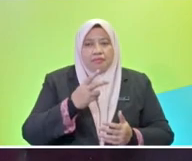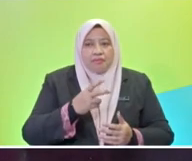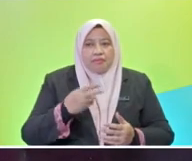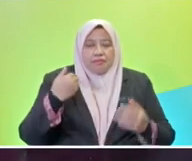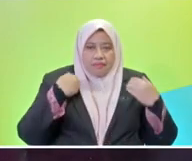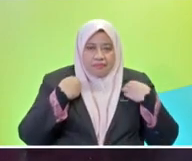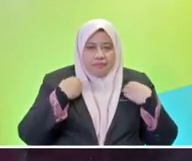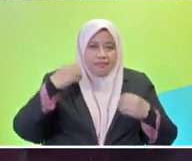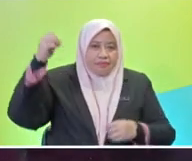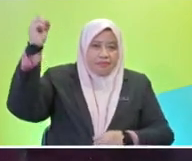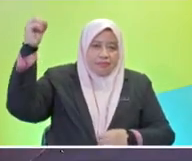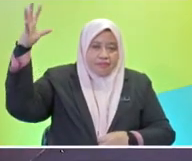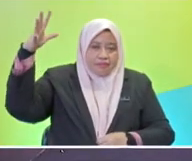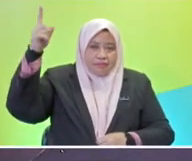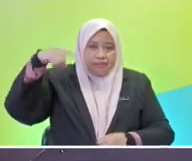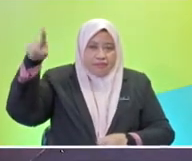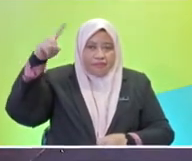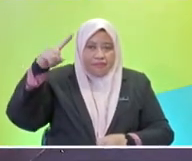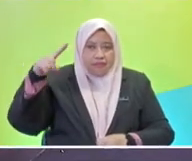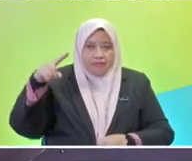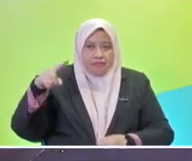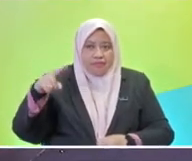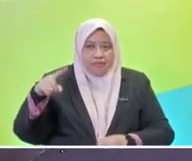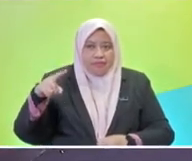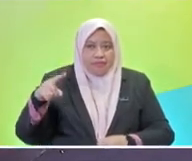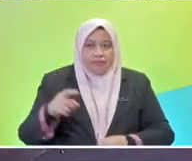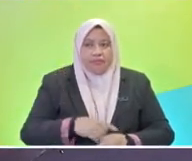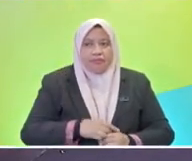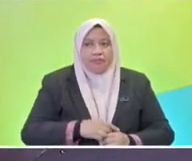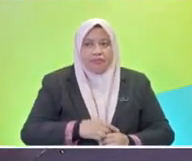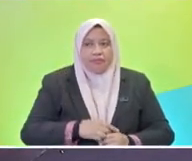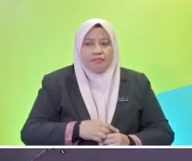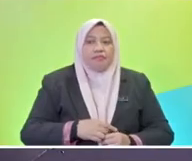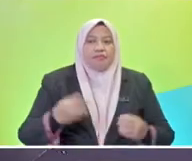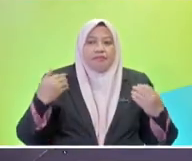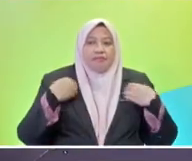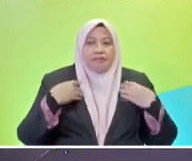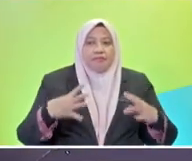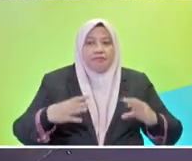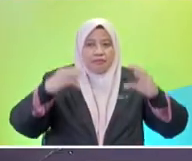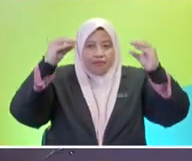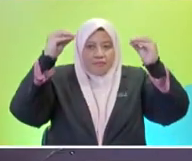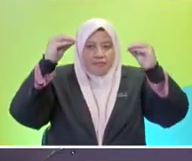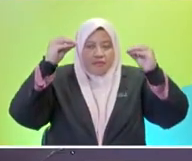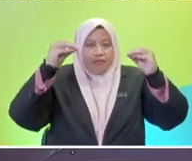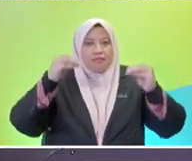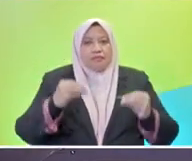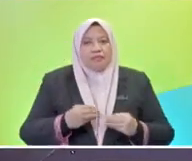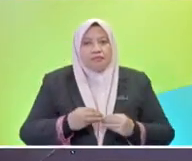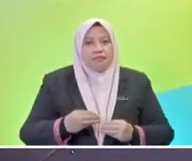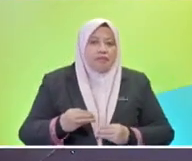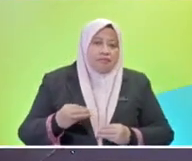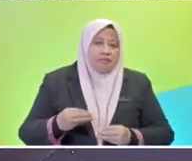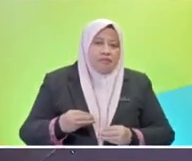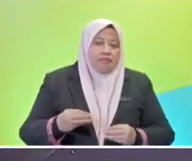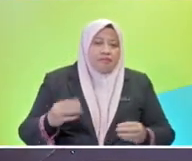Matahari dapat untuk pokok A. Pokok A dapat tak karbon dioksida tu? Dapat, cikgu. Lepas dalam tu